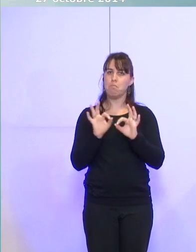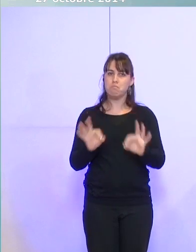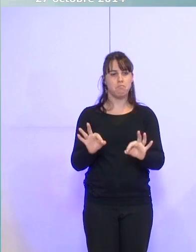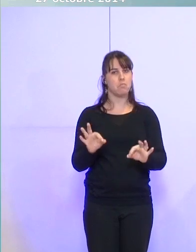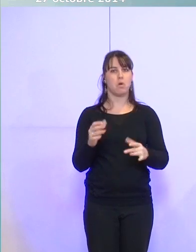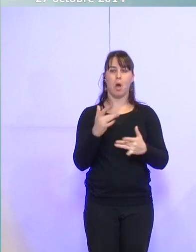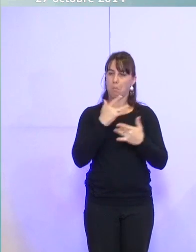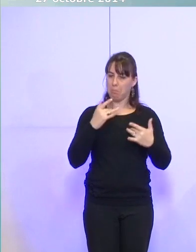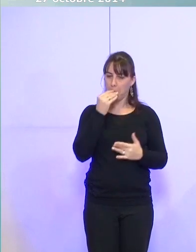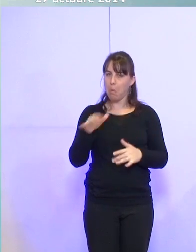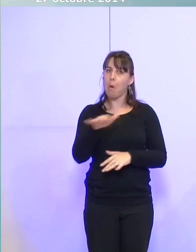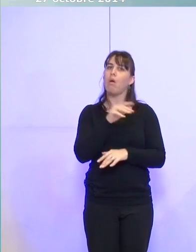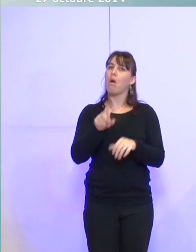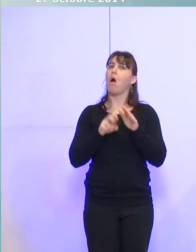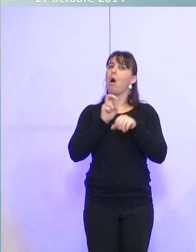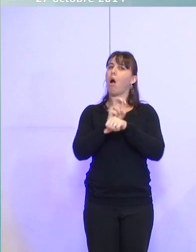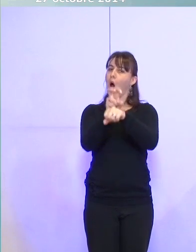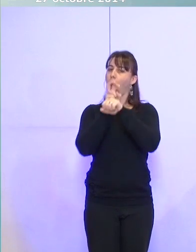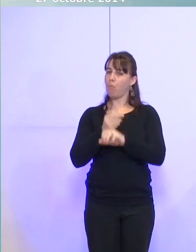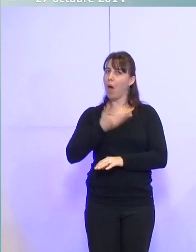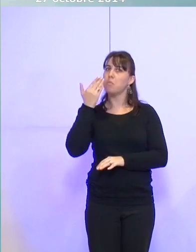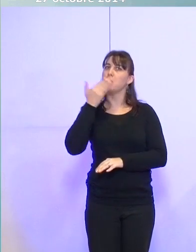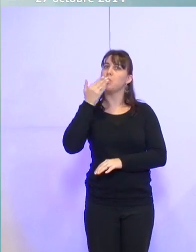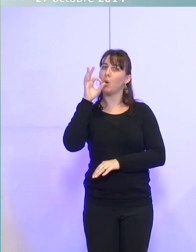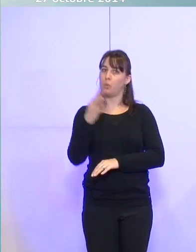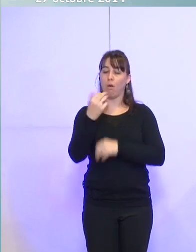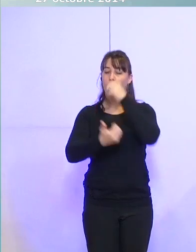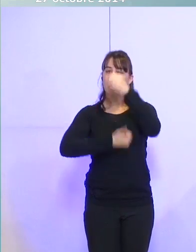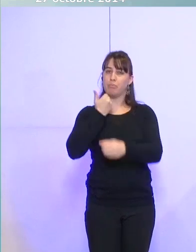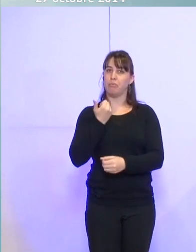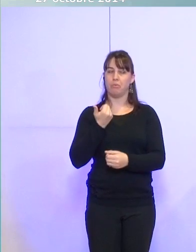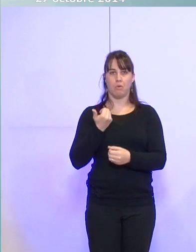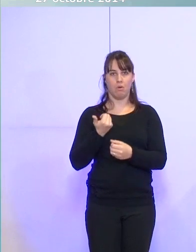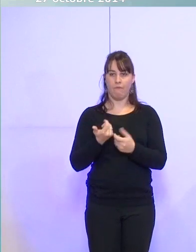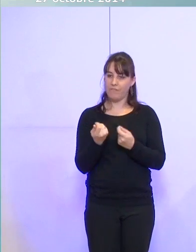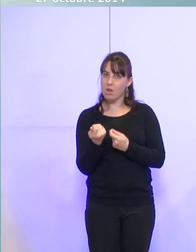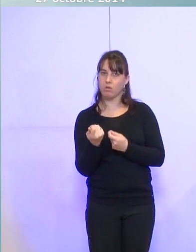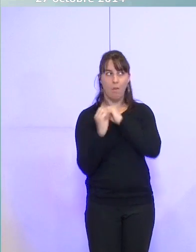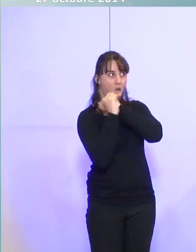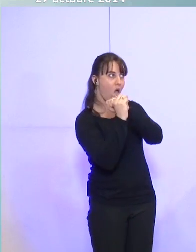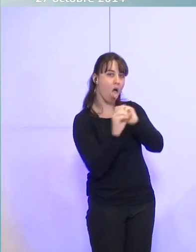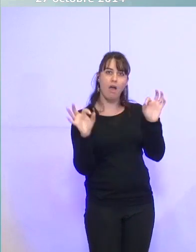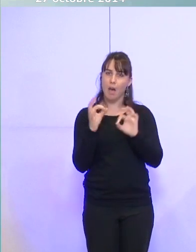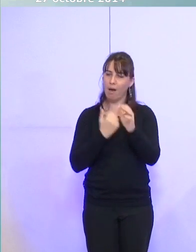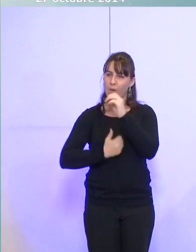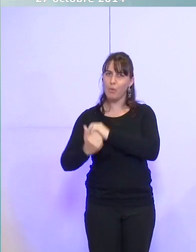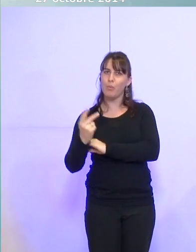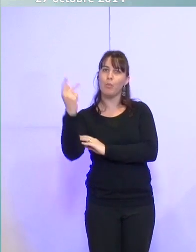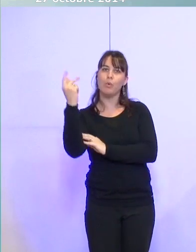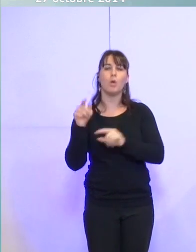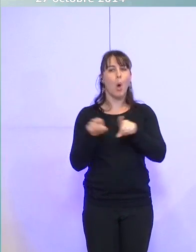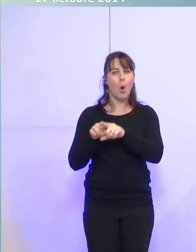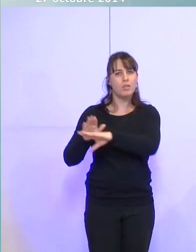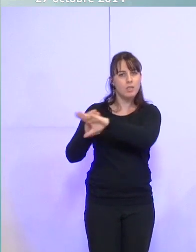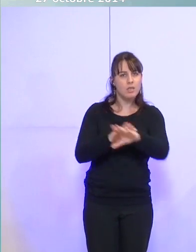capacité de remboursement d'emprunts qui s'améliore et une autonomie financière importante. Il est essentiel de rappeler que les lourds